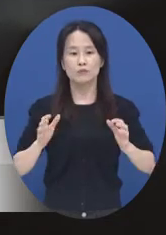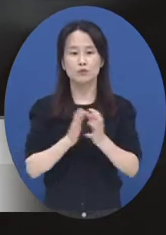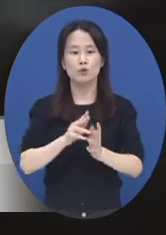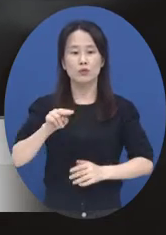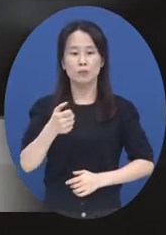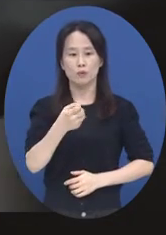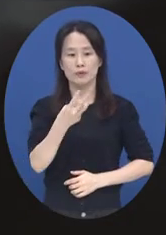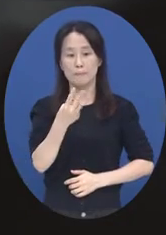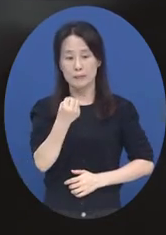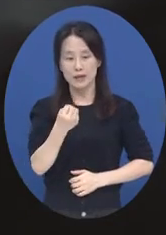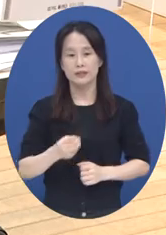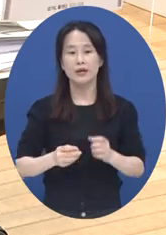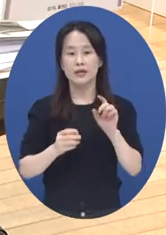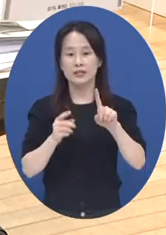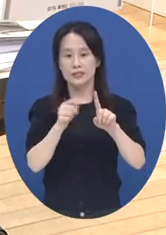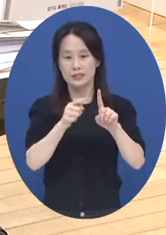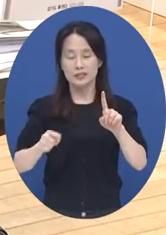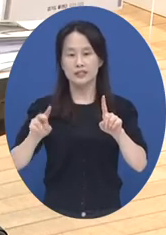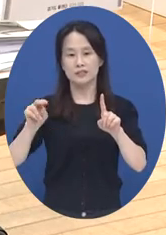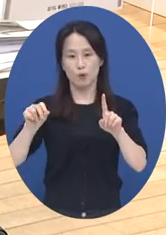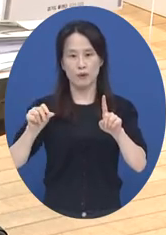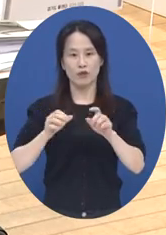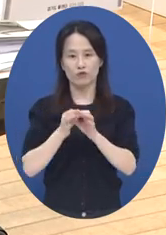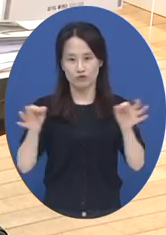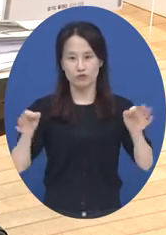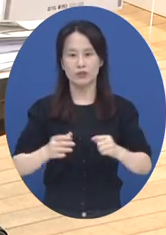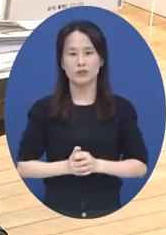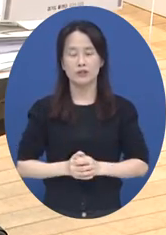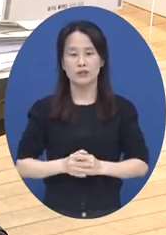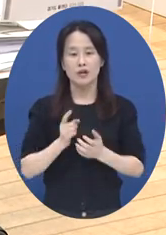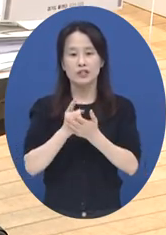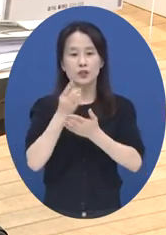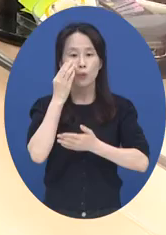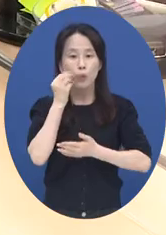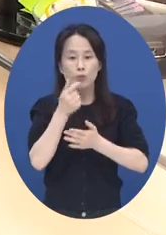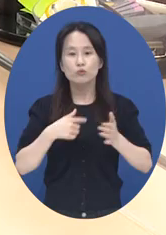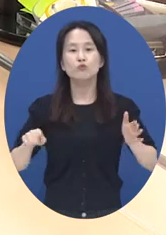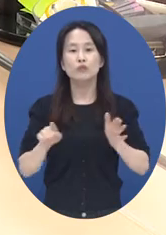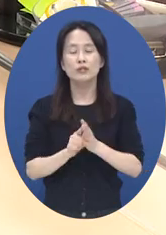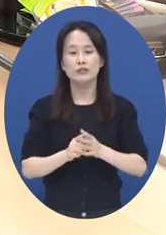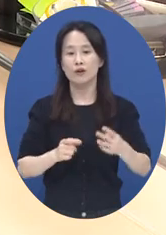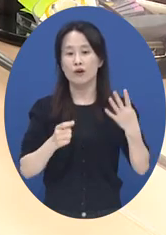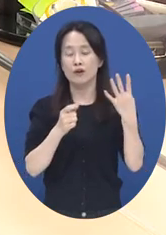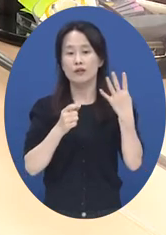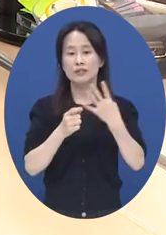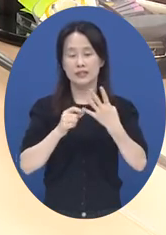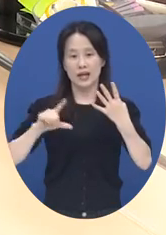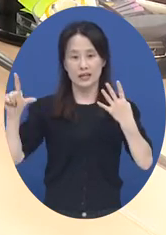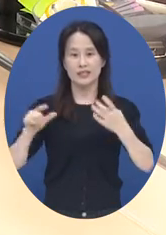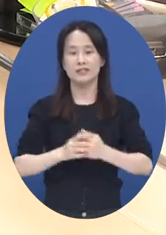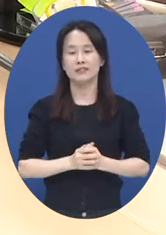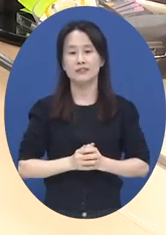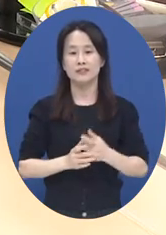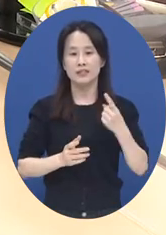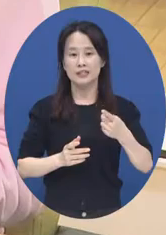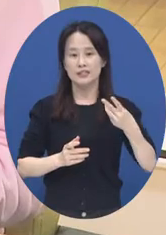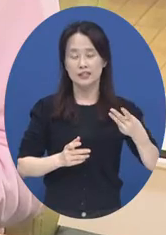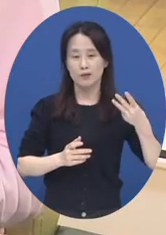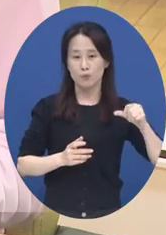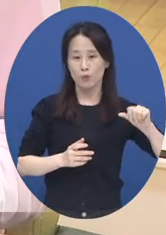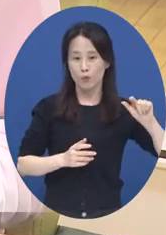지급액 원 1인당 25만원 입니다 원활한 신청 접수를 위해 신청 첫 4일은 홀짝 제 를 실시합니다